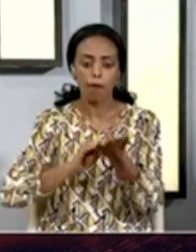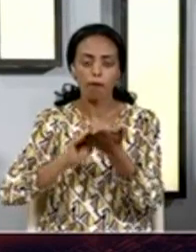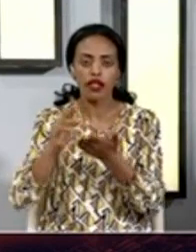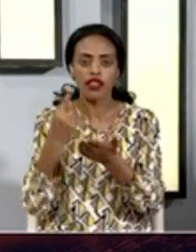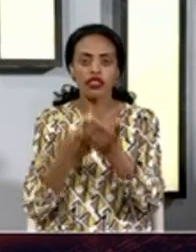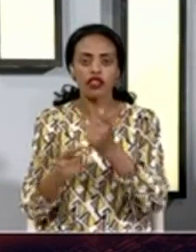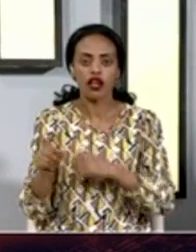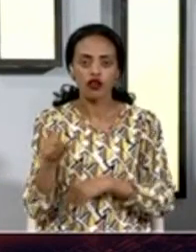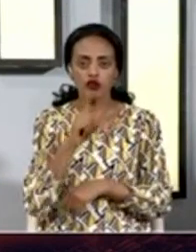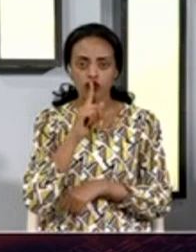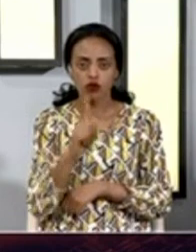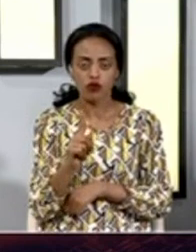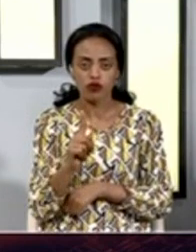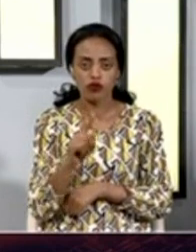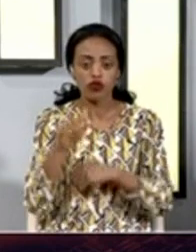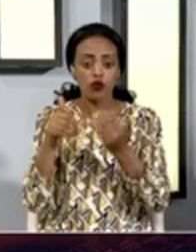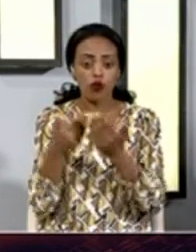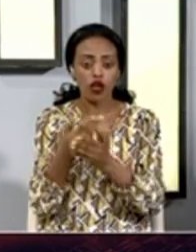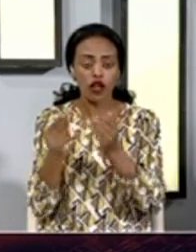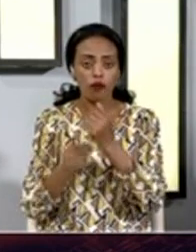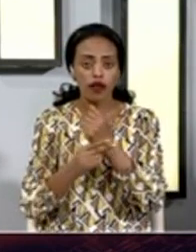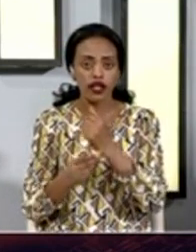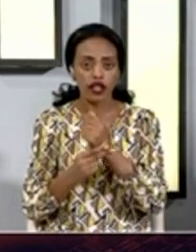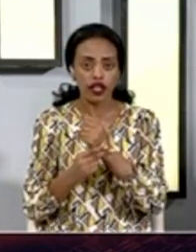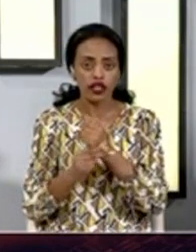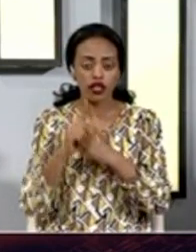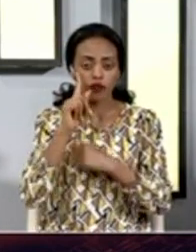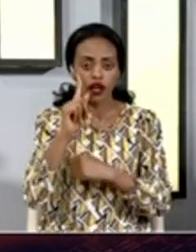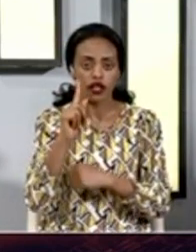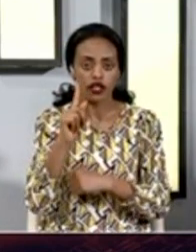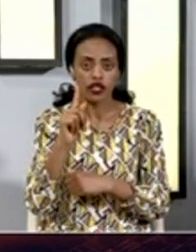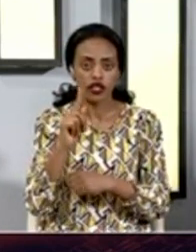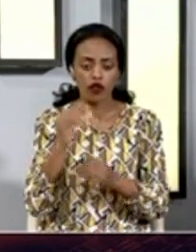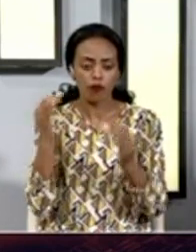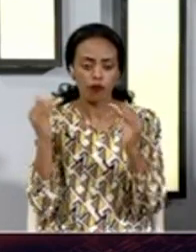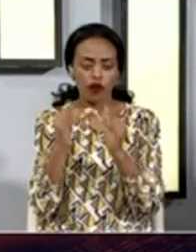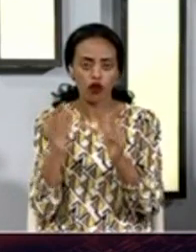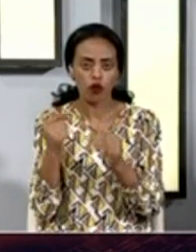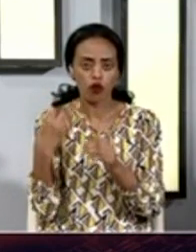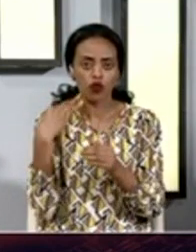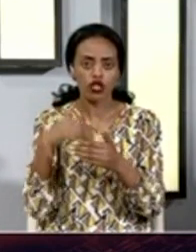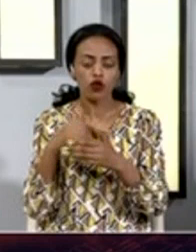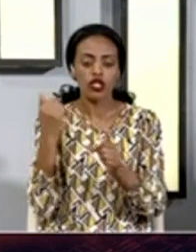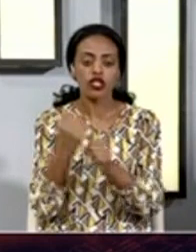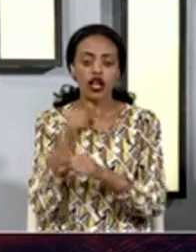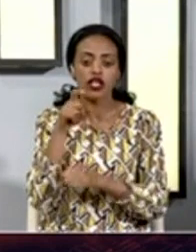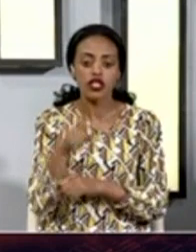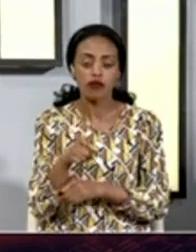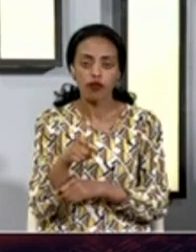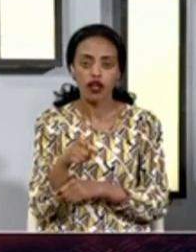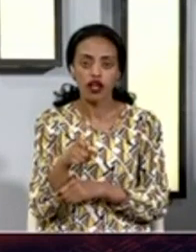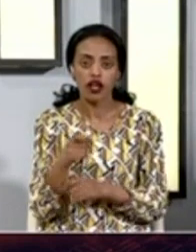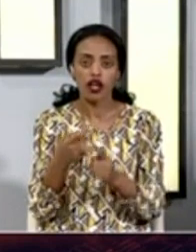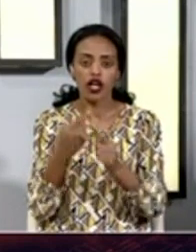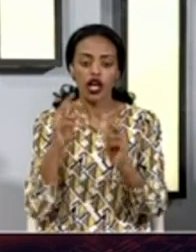እዩ። እዚ ንኩለን ባንክታት ያው ብሓደ ምዕሪ ኮይኑ ወይ ድማ ውጥነት ብዘለዎ መንገድ ክስራሕ ዝግባእ ማለት እዩ።